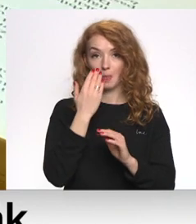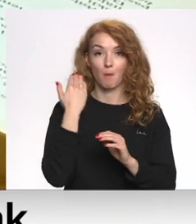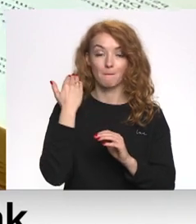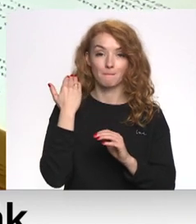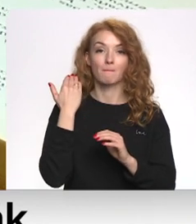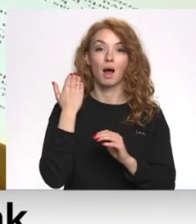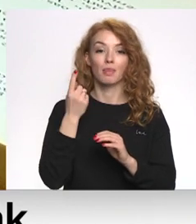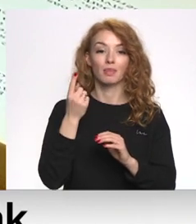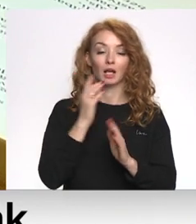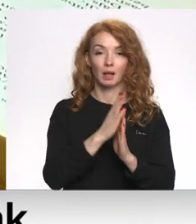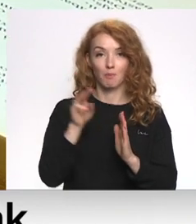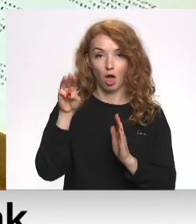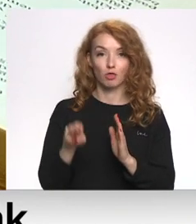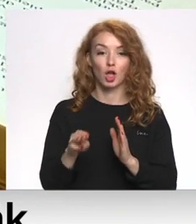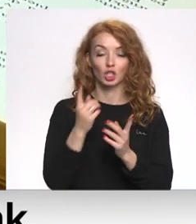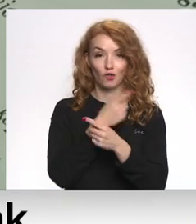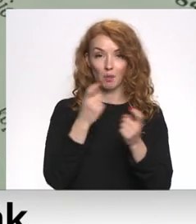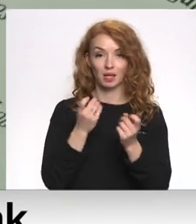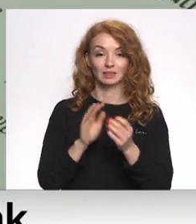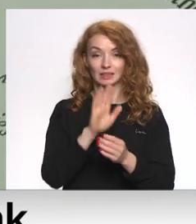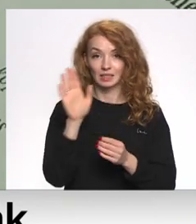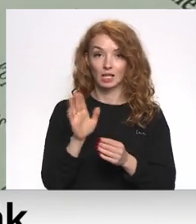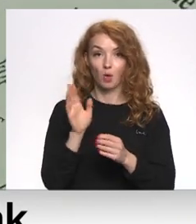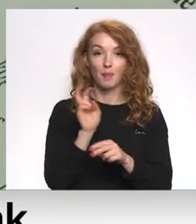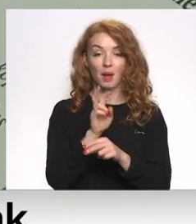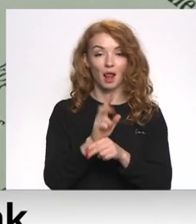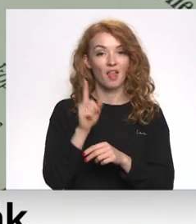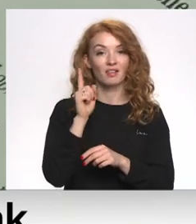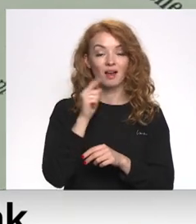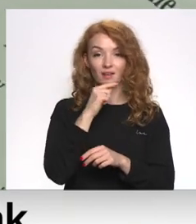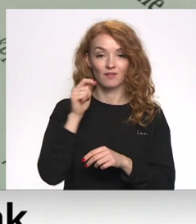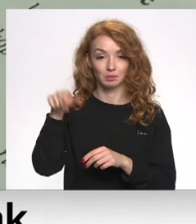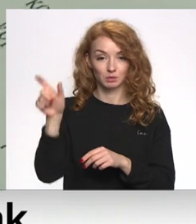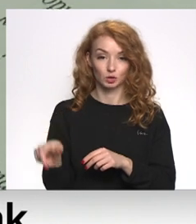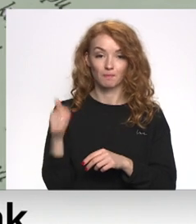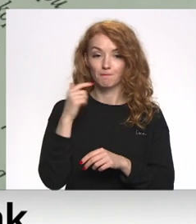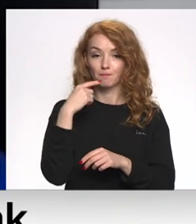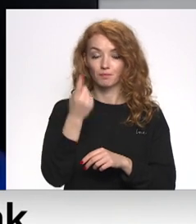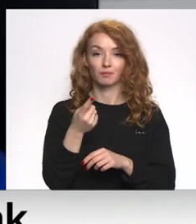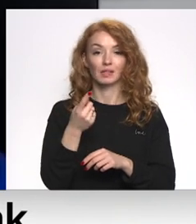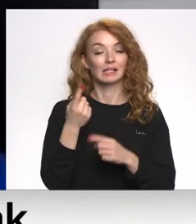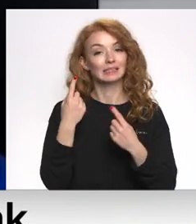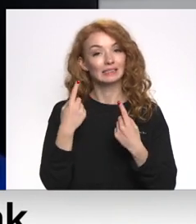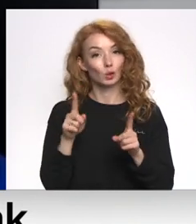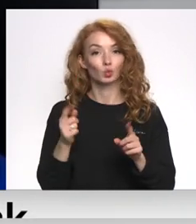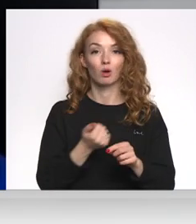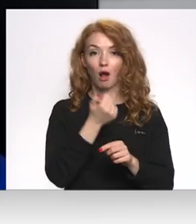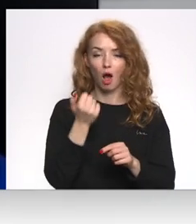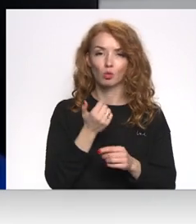aizvadīto ikmēneša informācijas dienu apmeklētāju vidū bijuši tikai Krievijas pilsoņi. Citus gadus aktīvāk ir